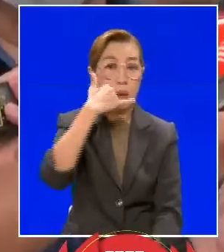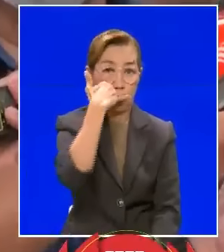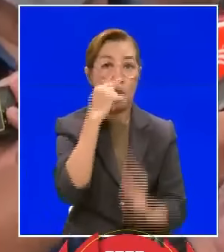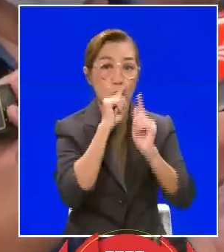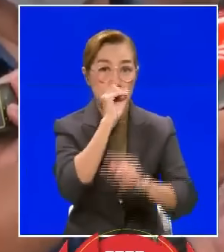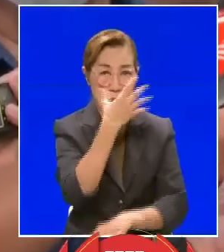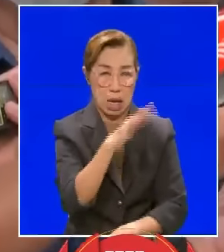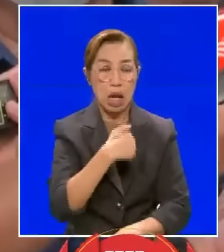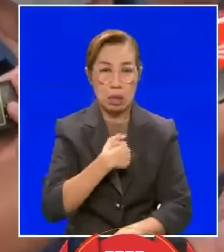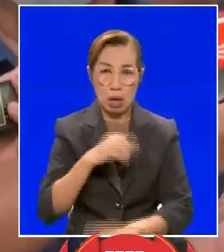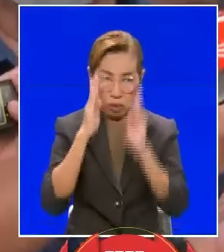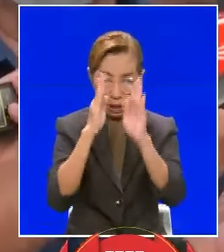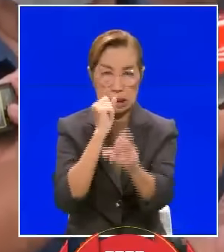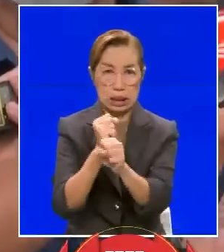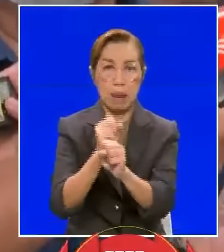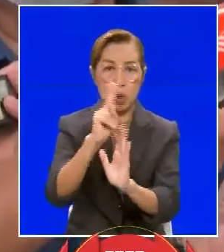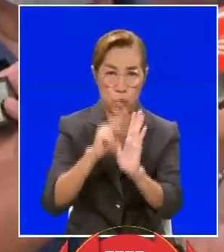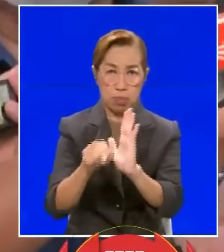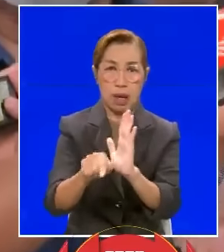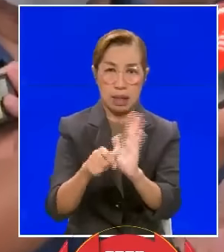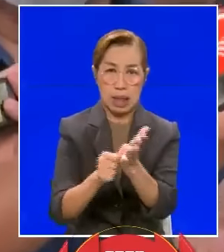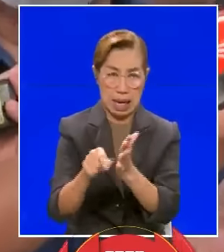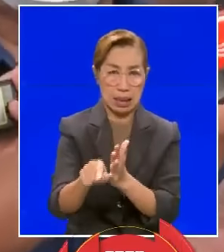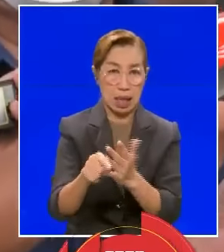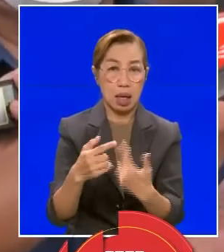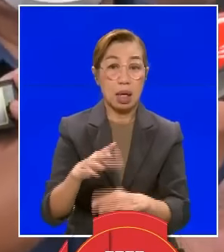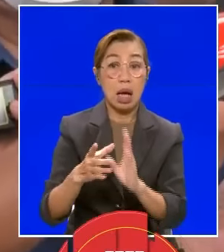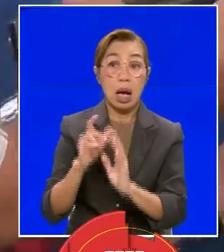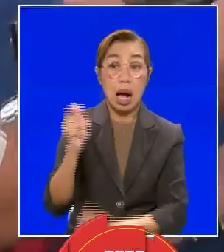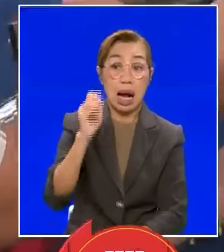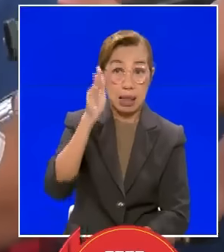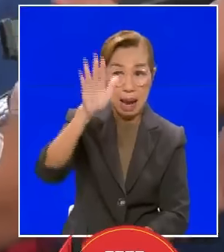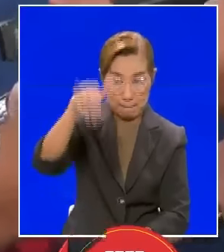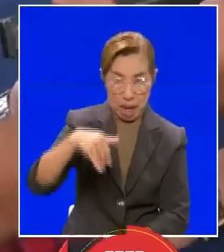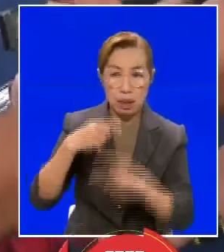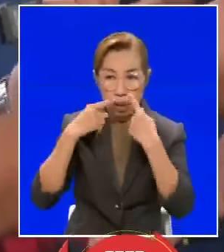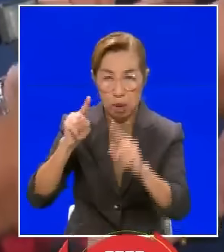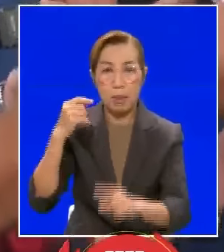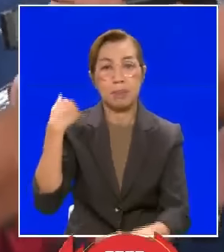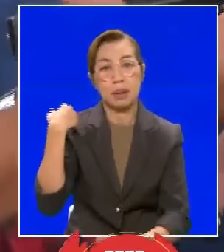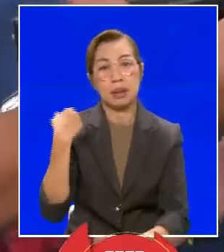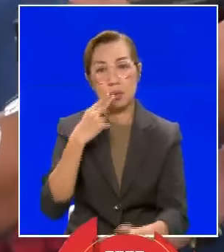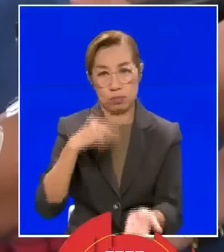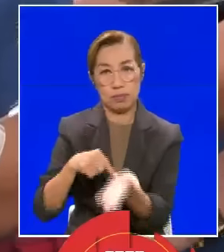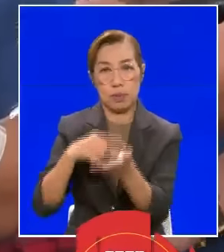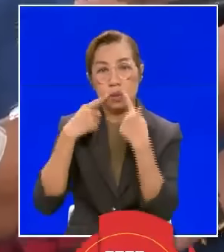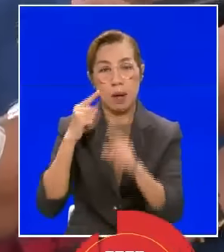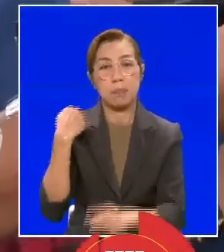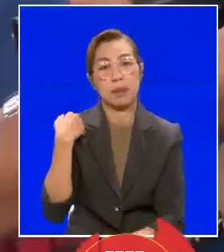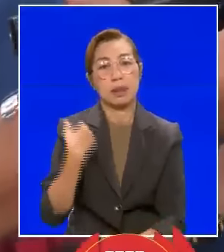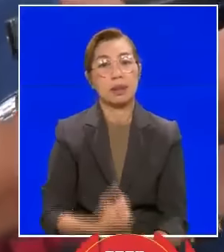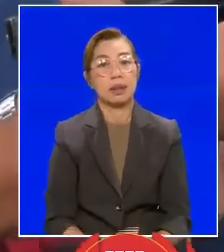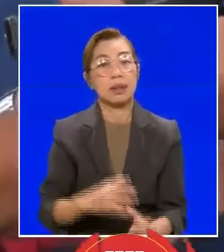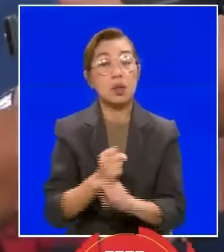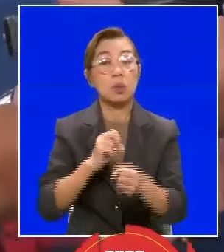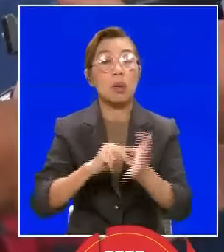าเราตั้งใจจะทำเรื่องนี้มายื่นเดี๋ยววันอังคารหน้ามารับคำตอบ นะคะเดี๋ยวก็บอกว่าเดี๋ยวพยายามหาคำตอบให้กับน้องๆ